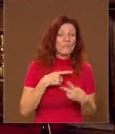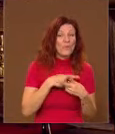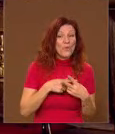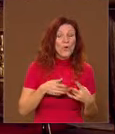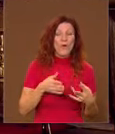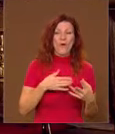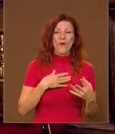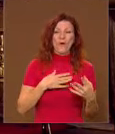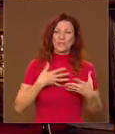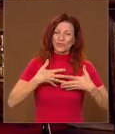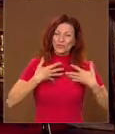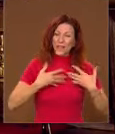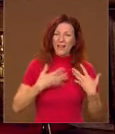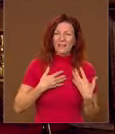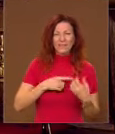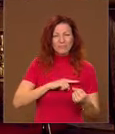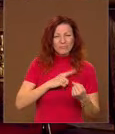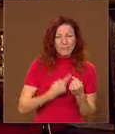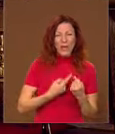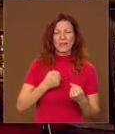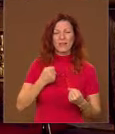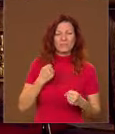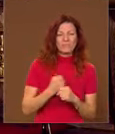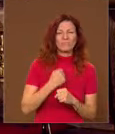дразновение пред Бога, за да бъдат